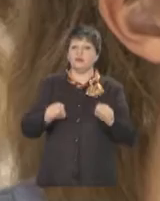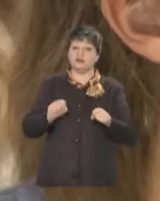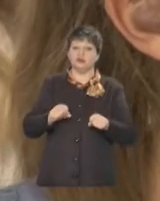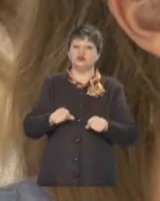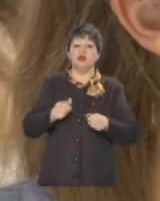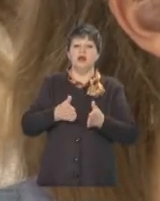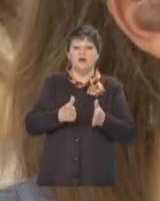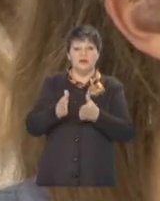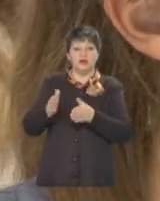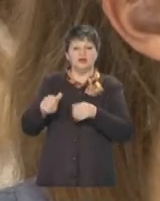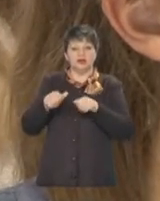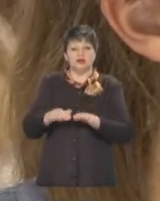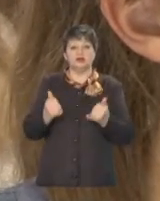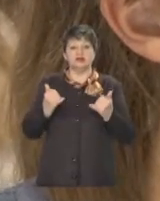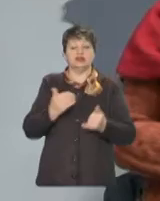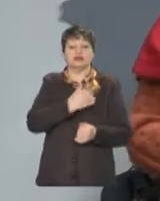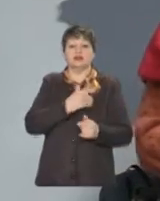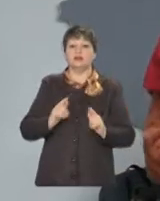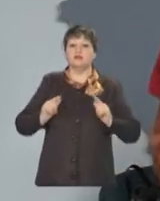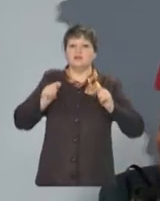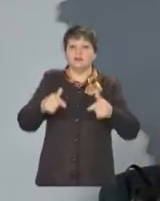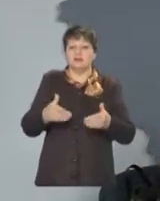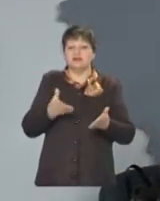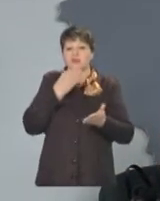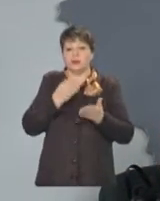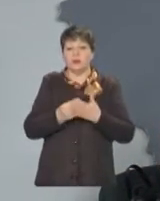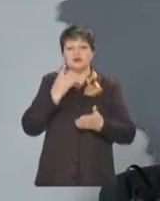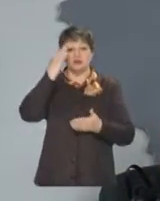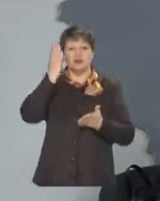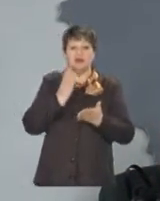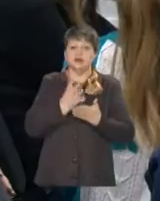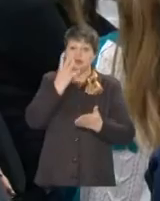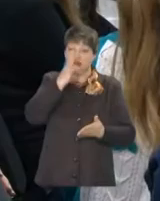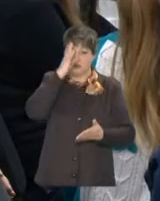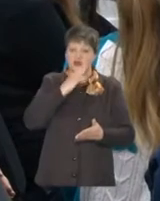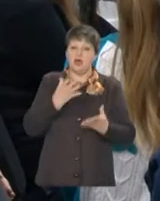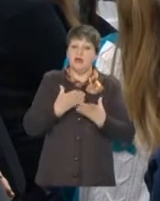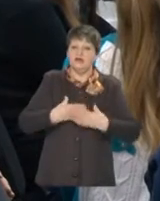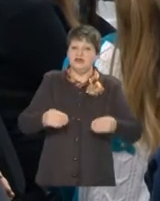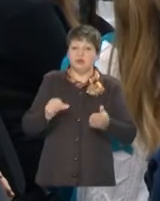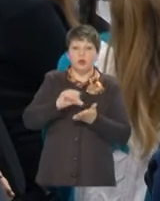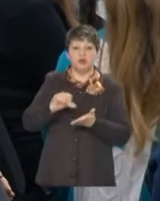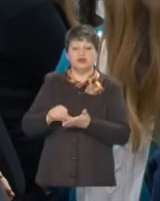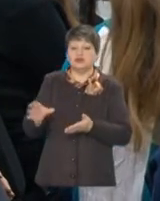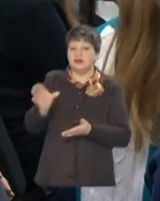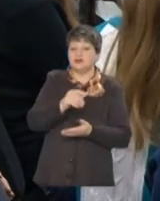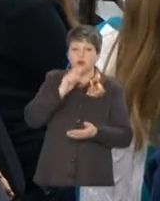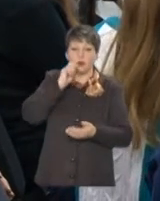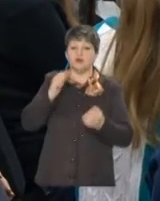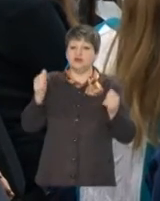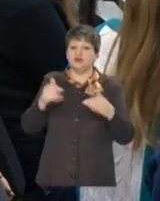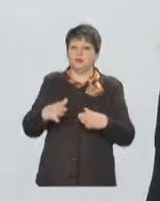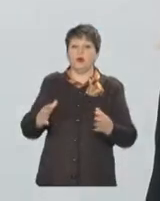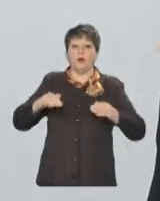їх вирішення. Нині ж спробують реалізувати задумане. Для цього у них є 4 місяці. Навесні учасники програми з усієї країни